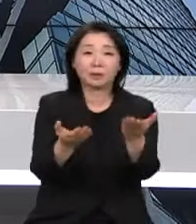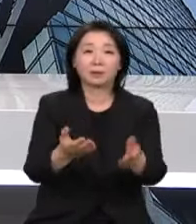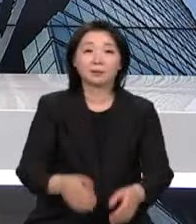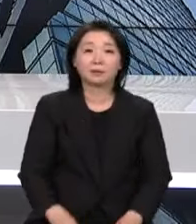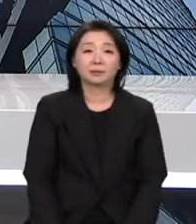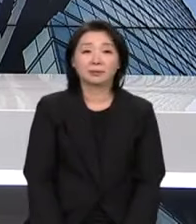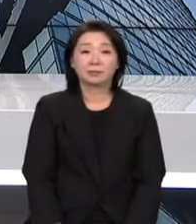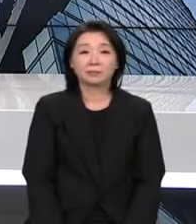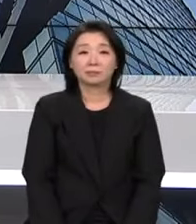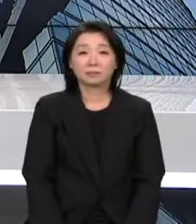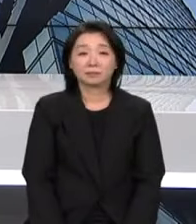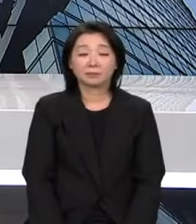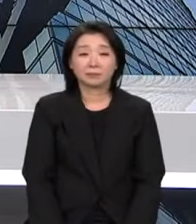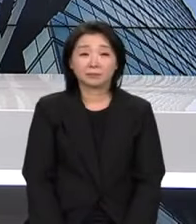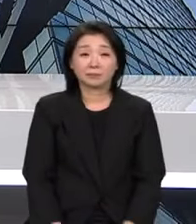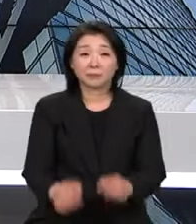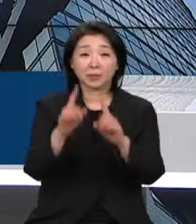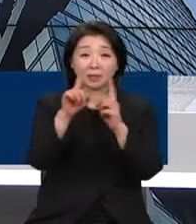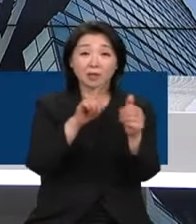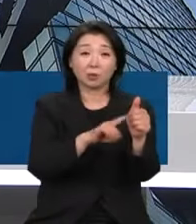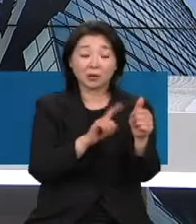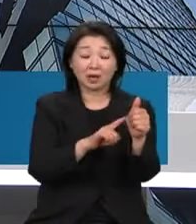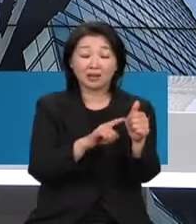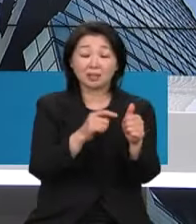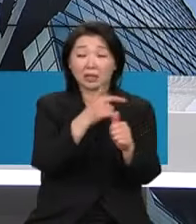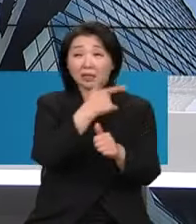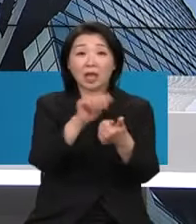전해 드립니다 아 이전 회장은